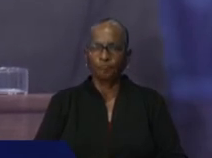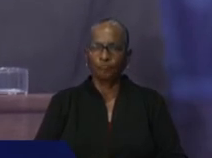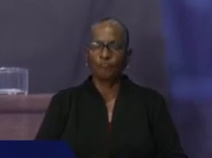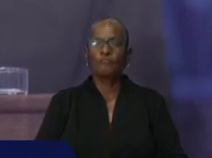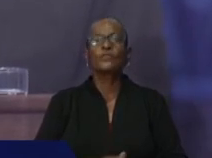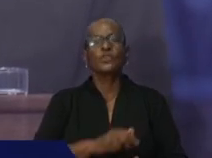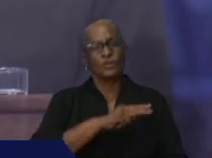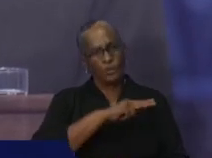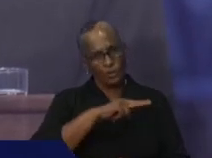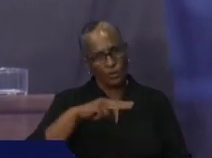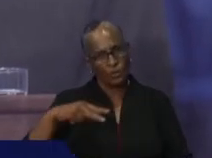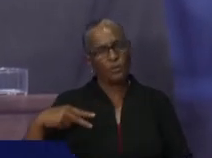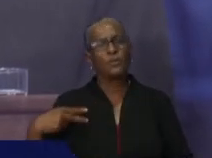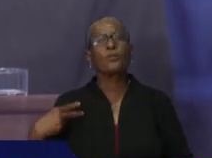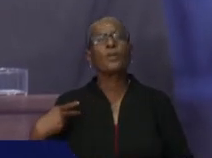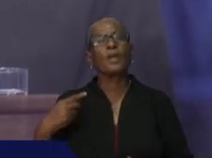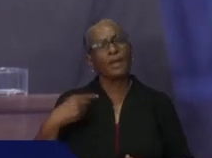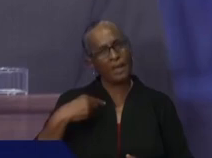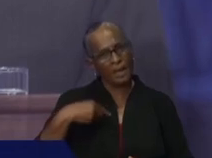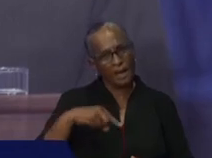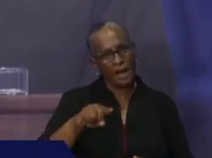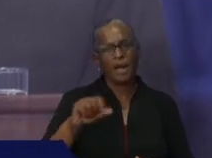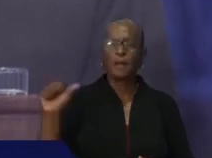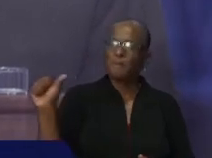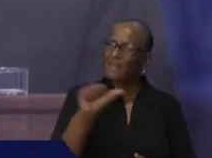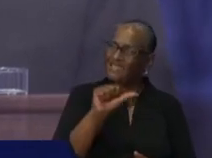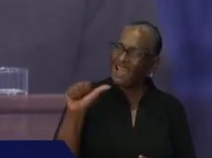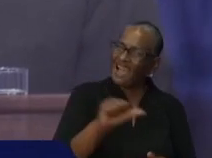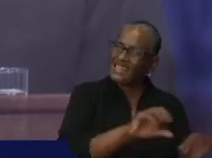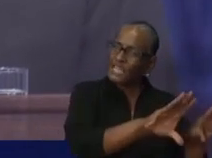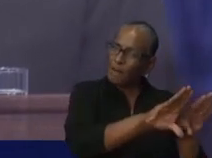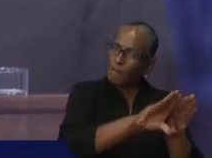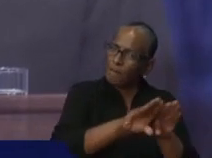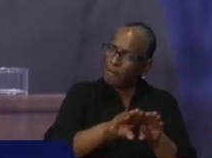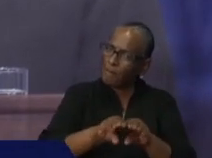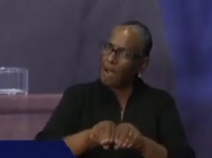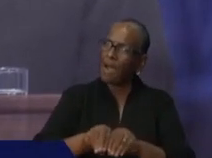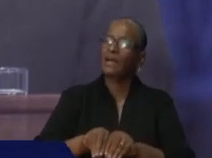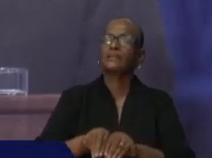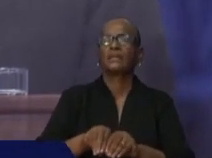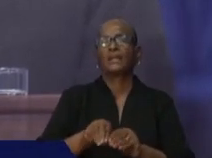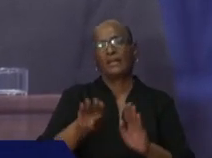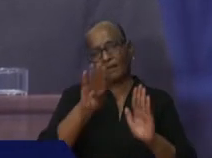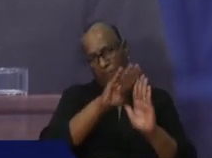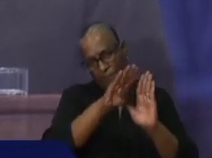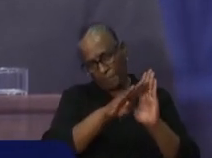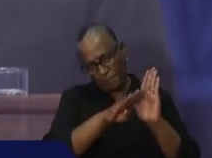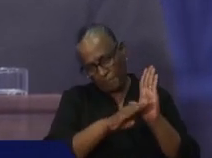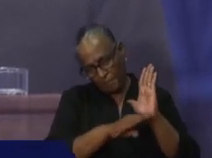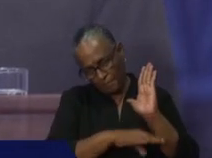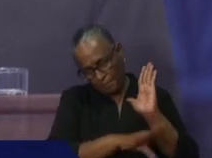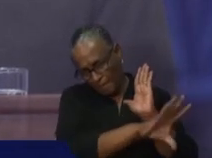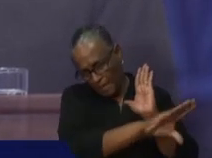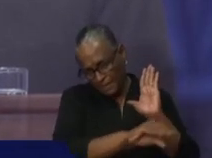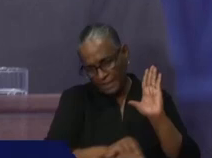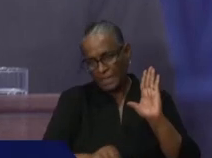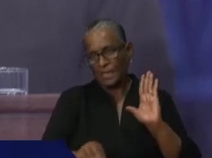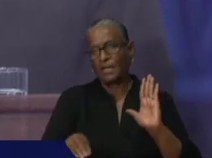we zullen met de overige maatregelen die behoren tot het pakket van maatregelen om de koers te beheersen,